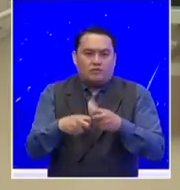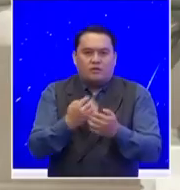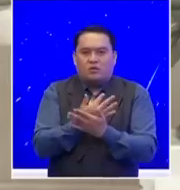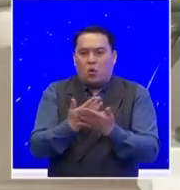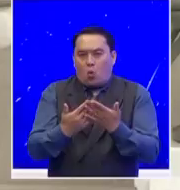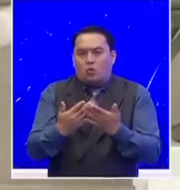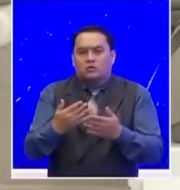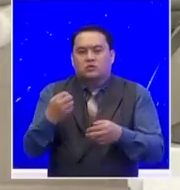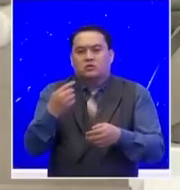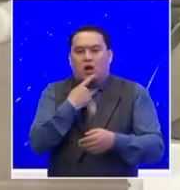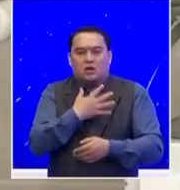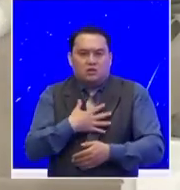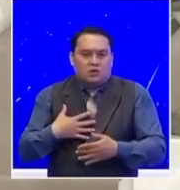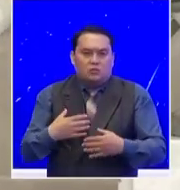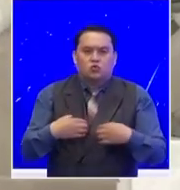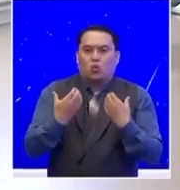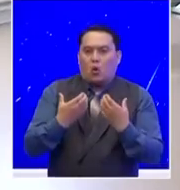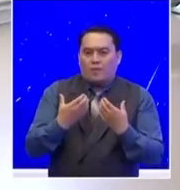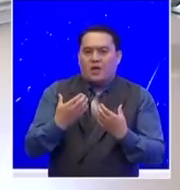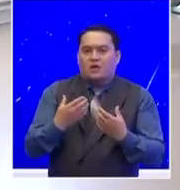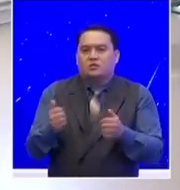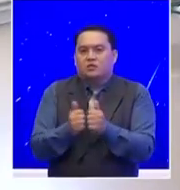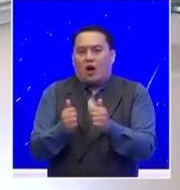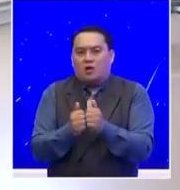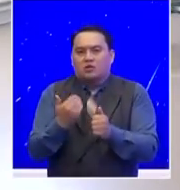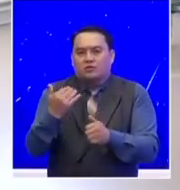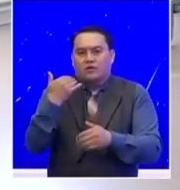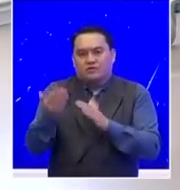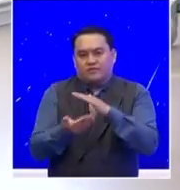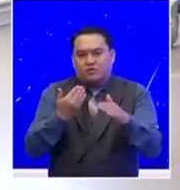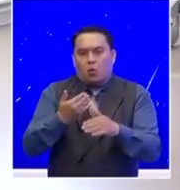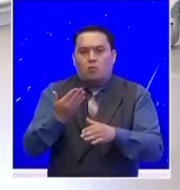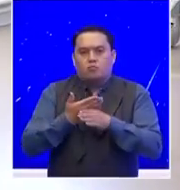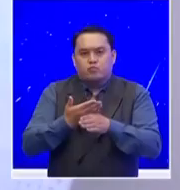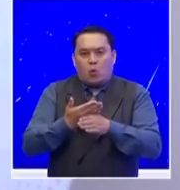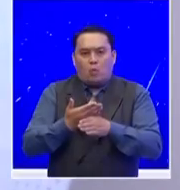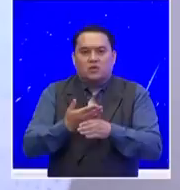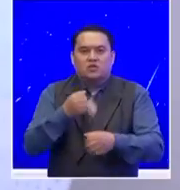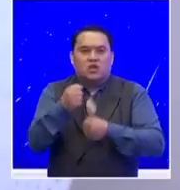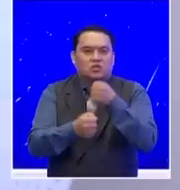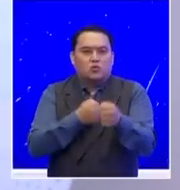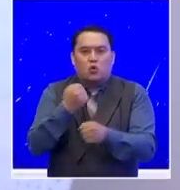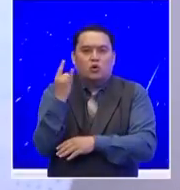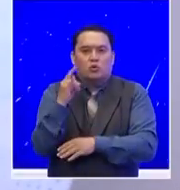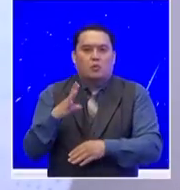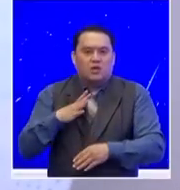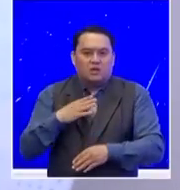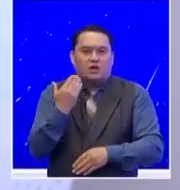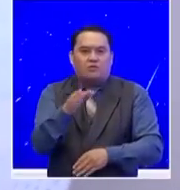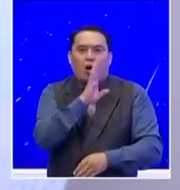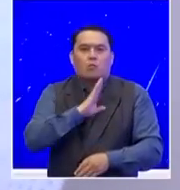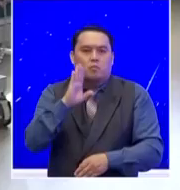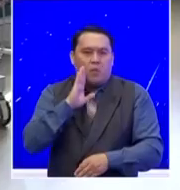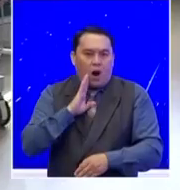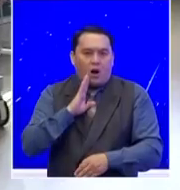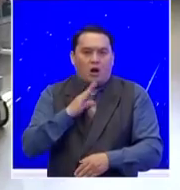многочисленные ушибы и травматический шок. Со слов соседей, которые и вызвали скорую помощь, на момент избиения ребенка в доме находилась его